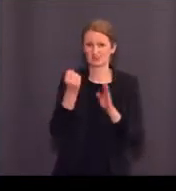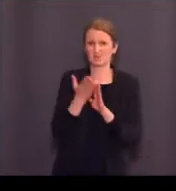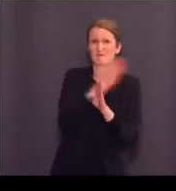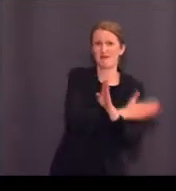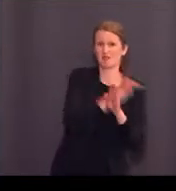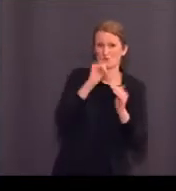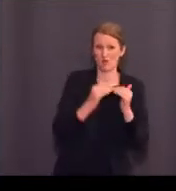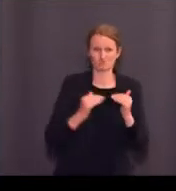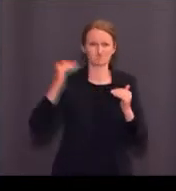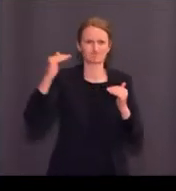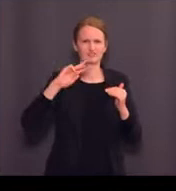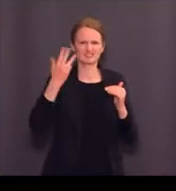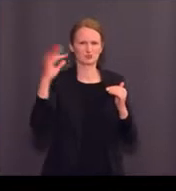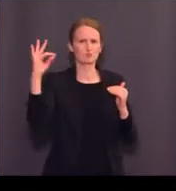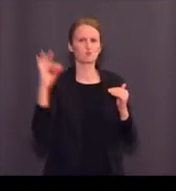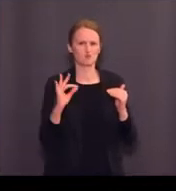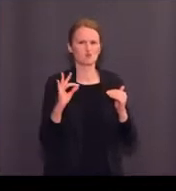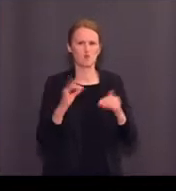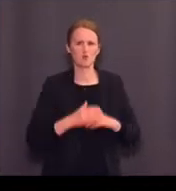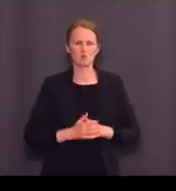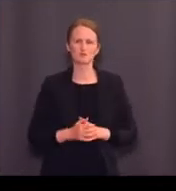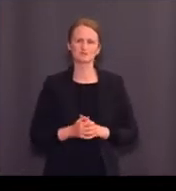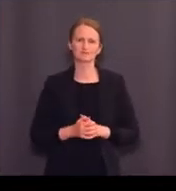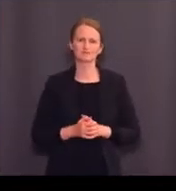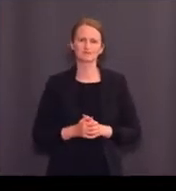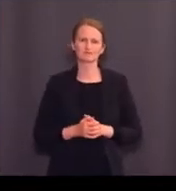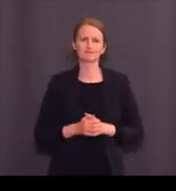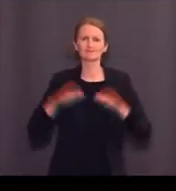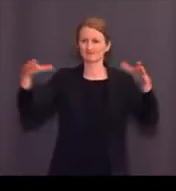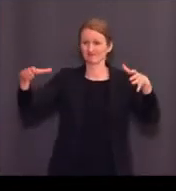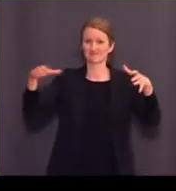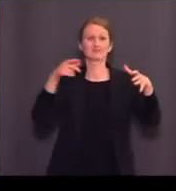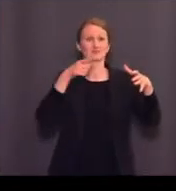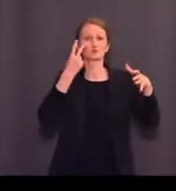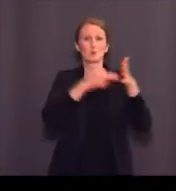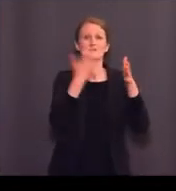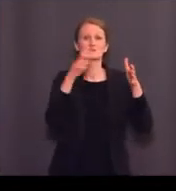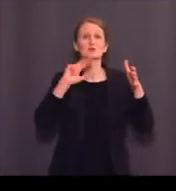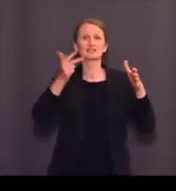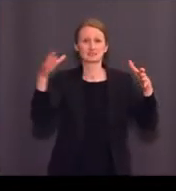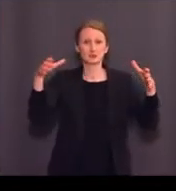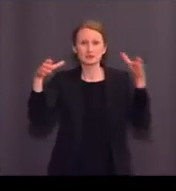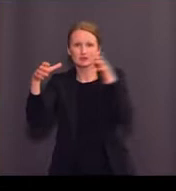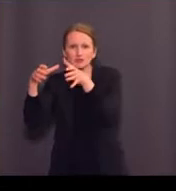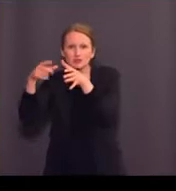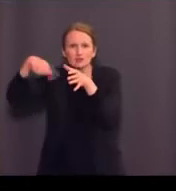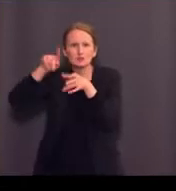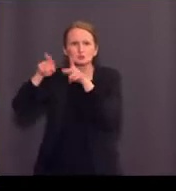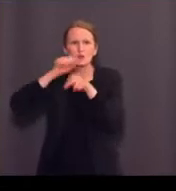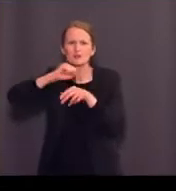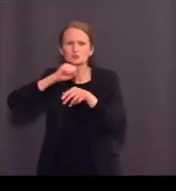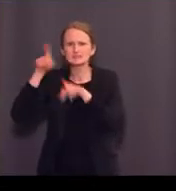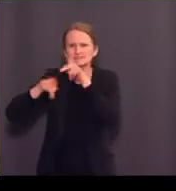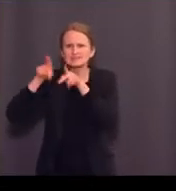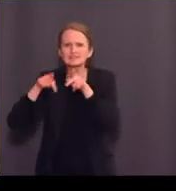ces patients, il y en a, et on l'a déjà dit, c'est ce qui nous préoccupe le plus, 739 qui sont au niveau des soins intensifs, et ceci reste